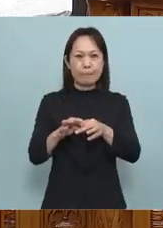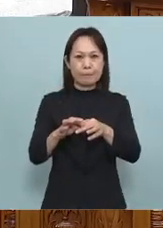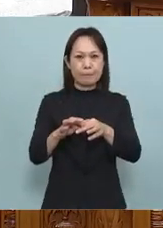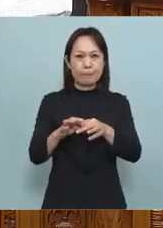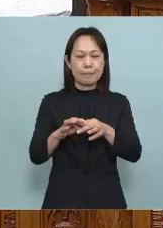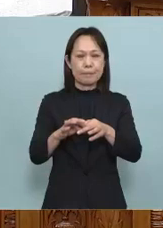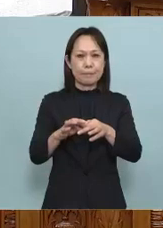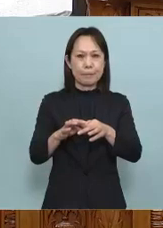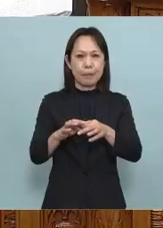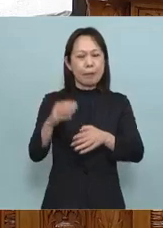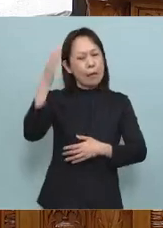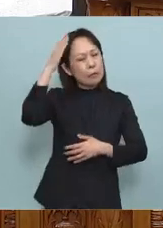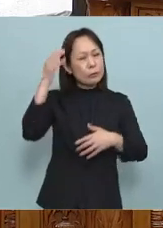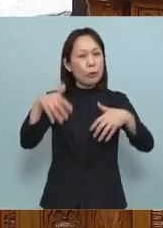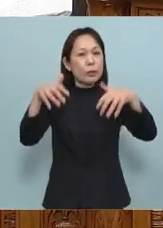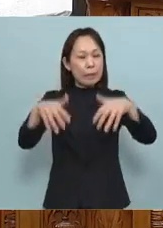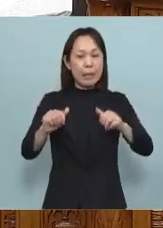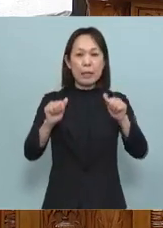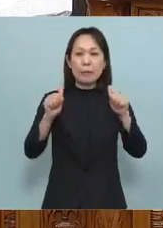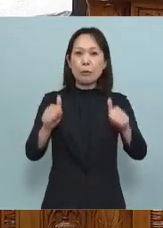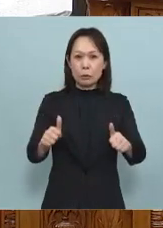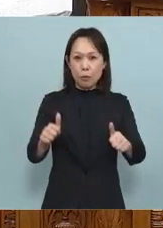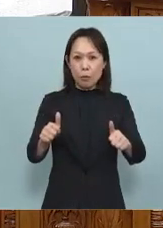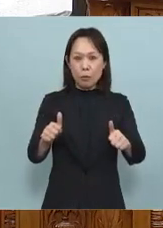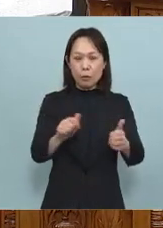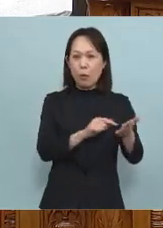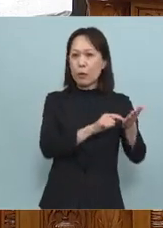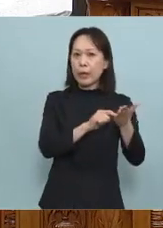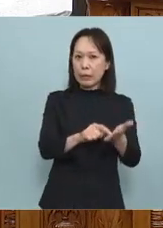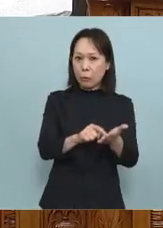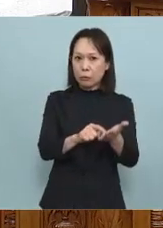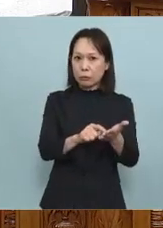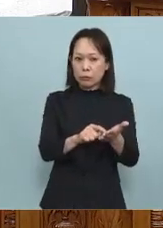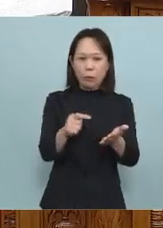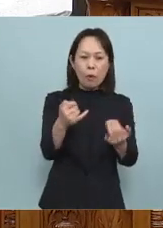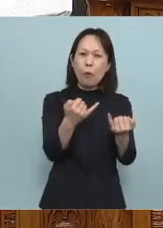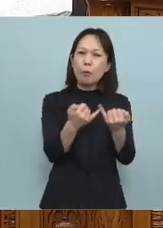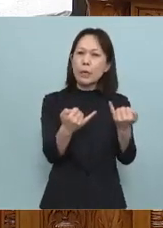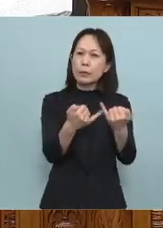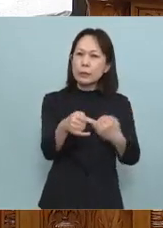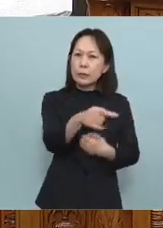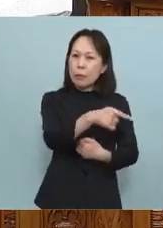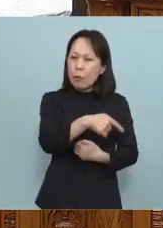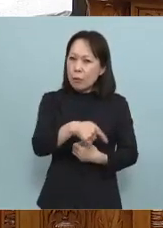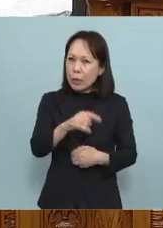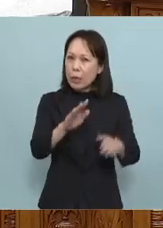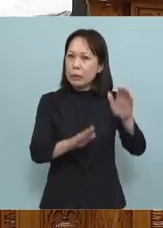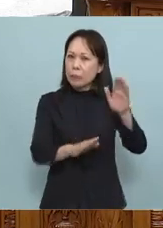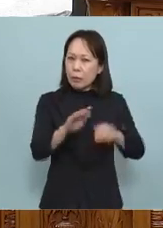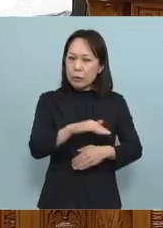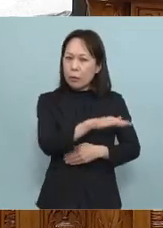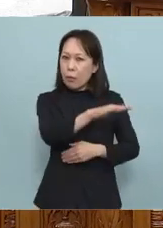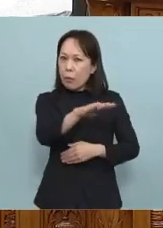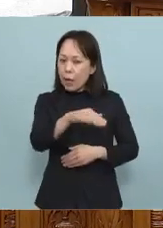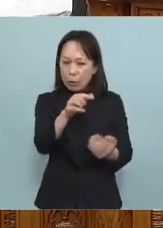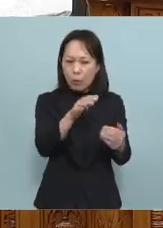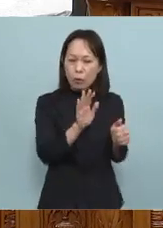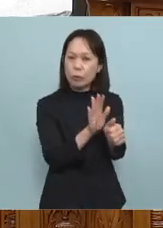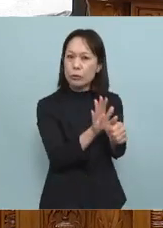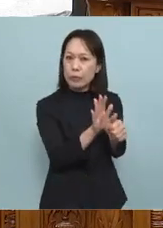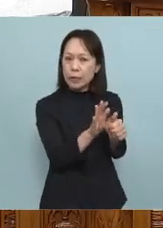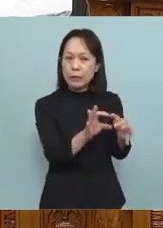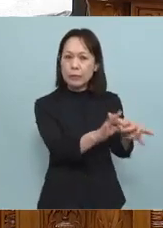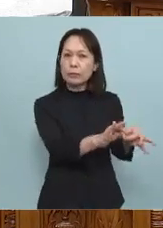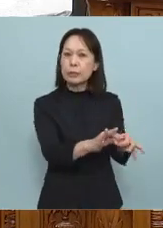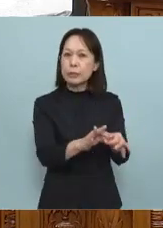わゆる黒い雨訴訟の原告と同じような事情にあった方の救済については本年